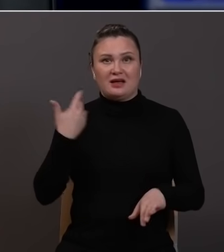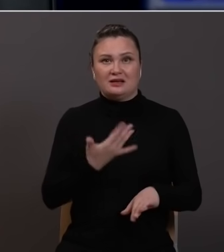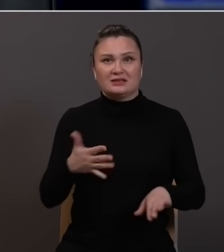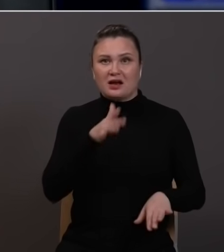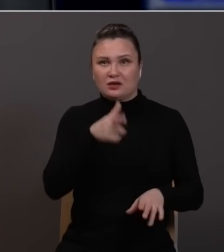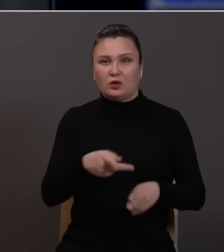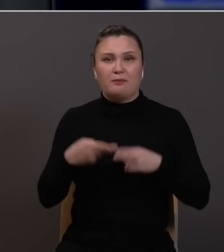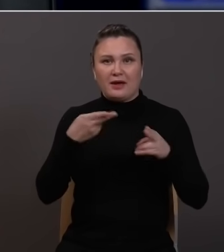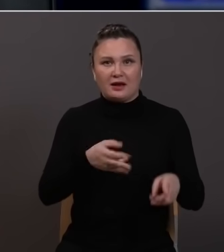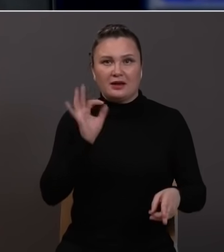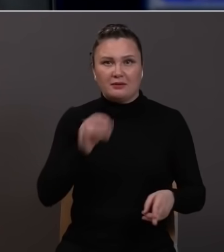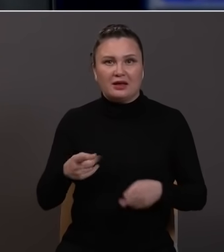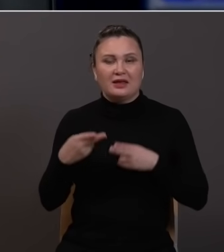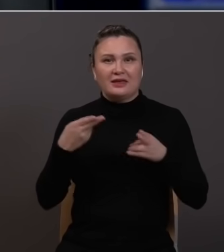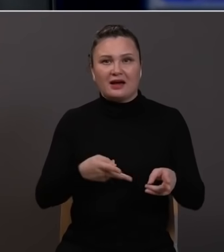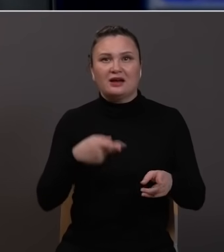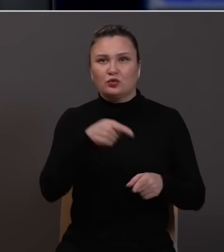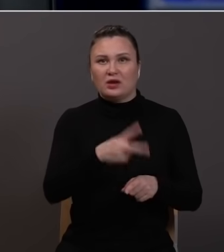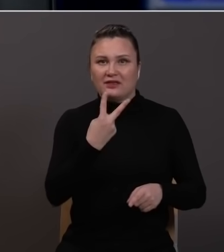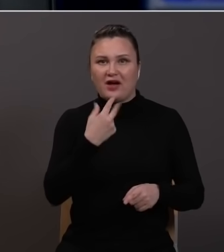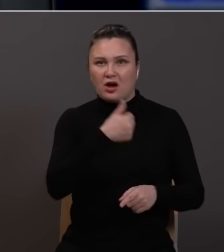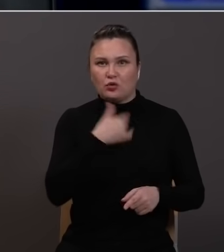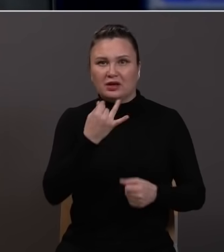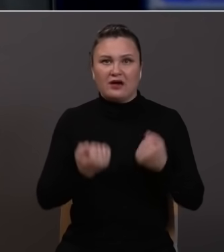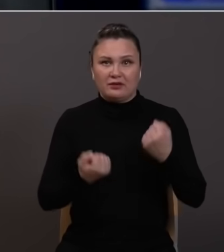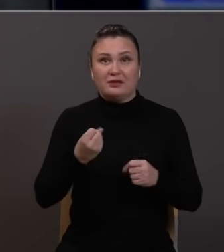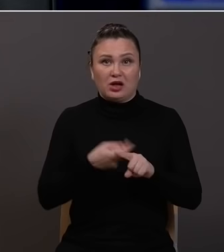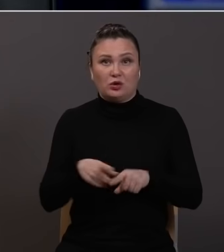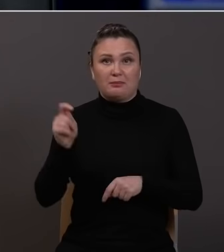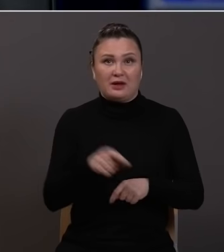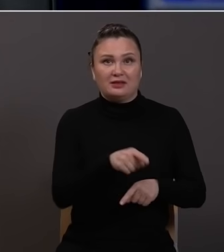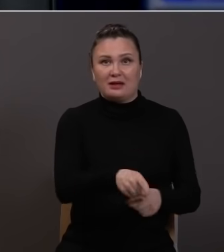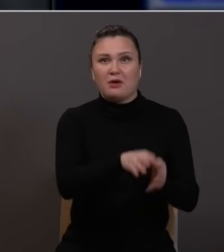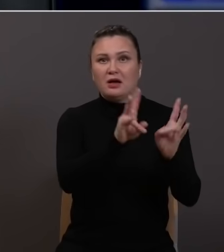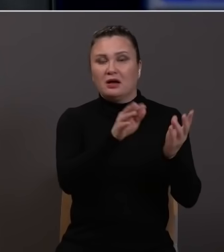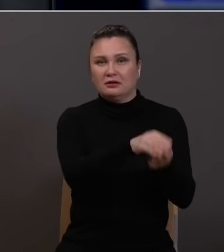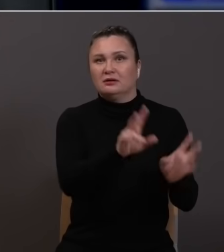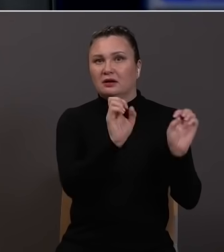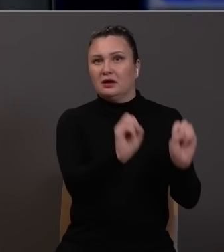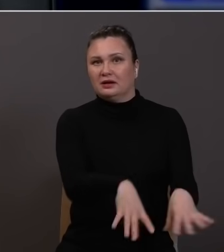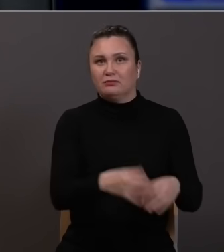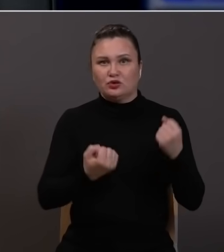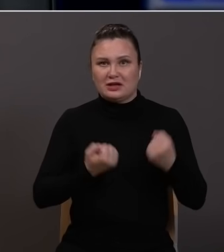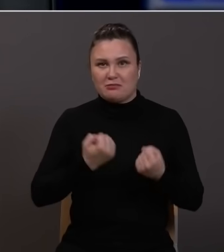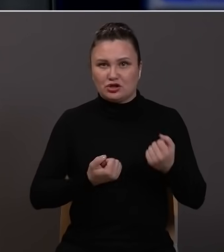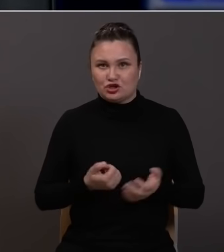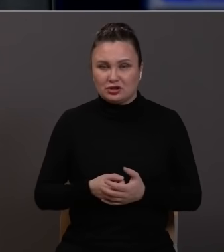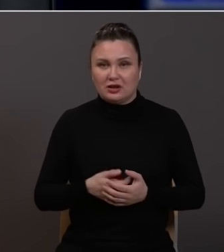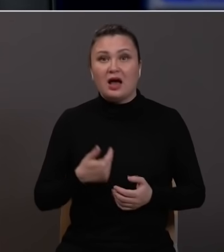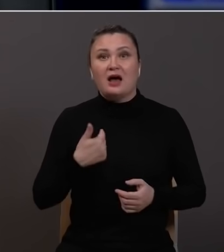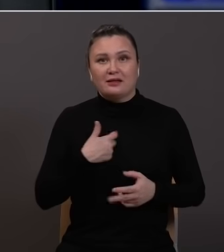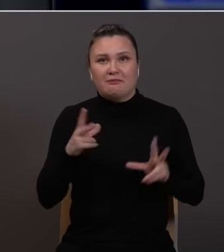туда ехали немцы. Они ехали 2 года туда, и автомобили, на которых они приехали, они там их оставили, бросили эту затею. Вот. Нам